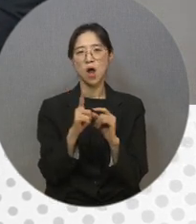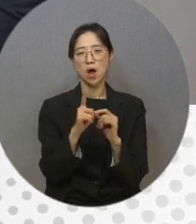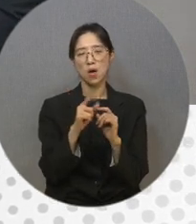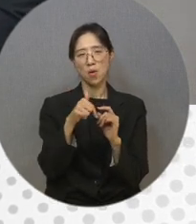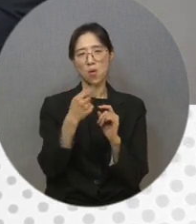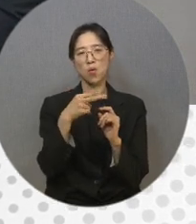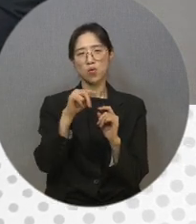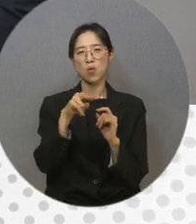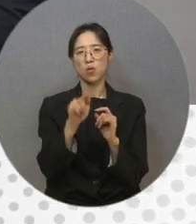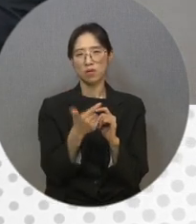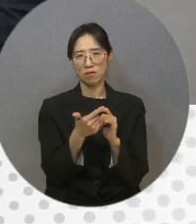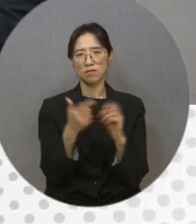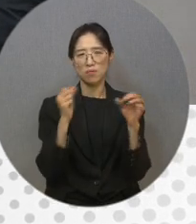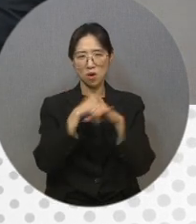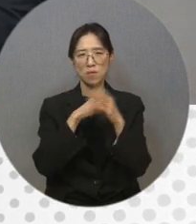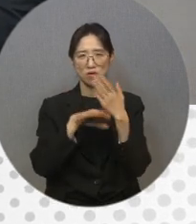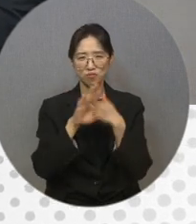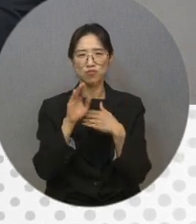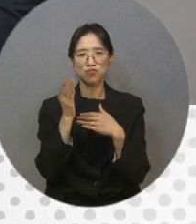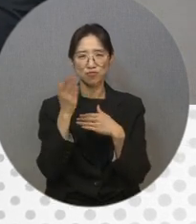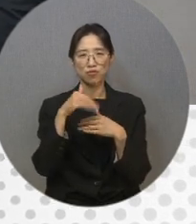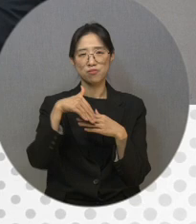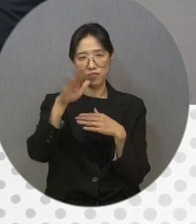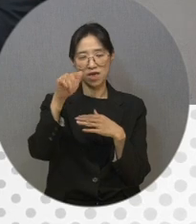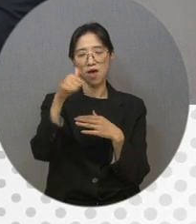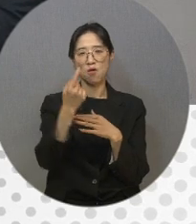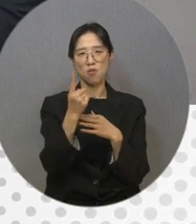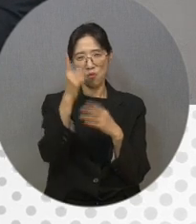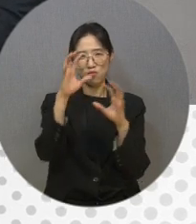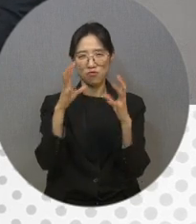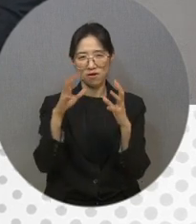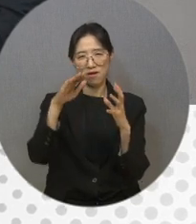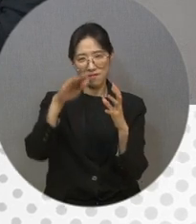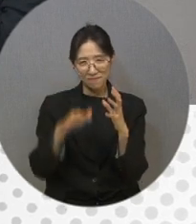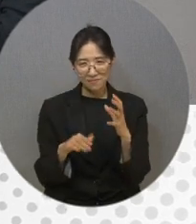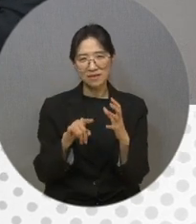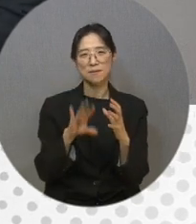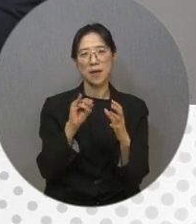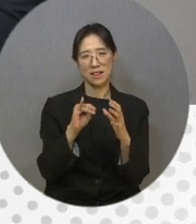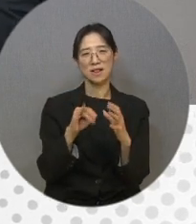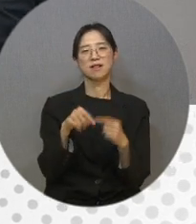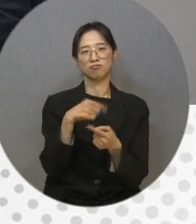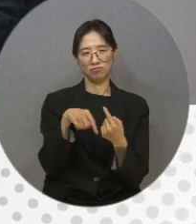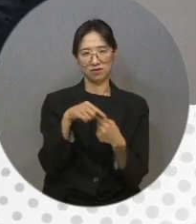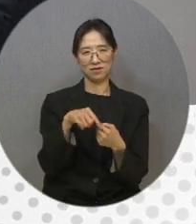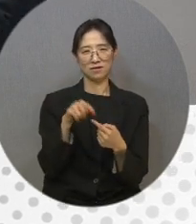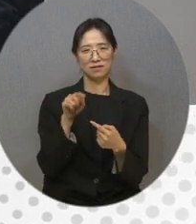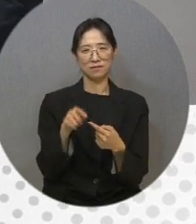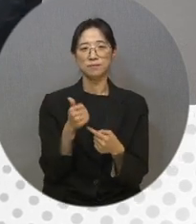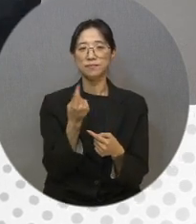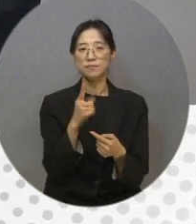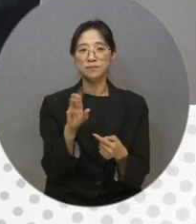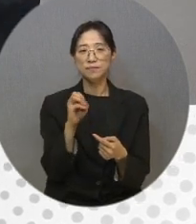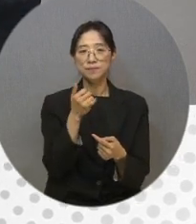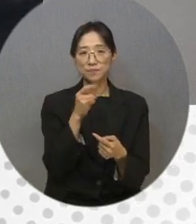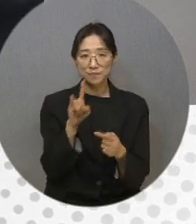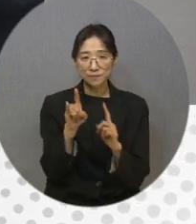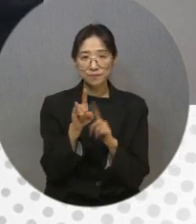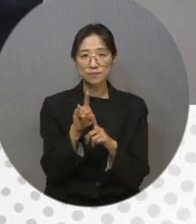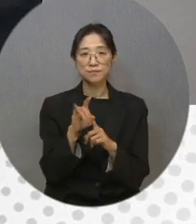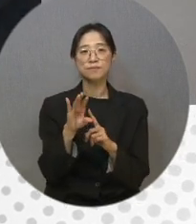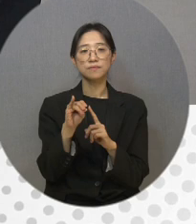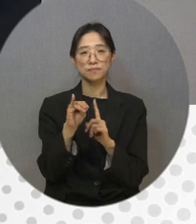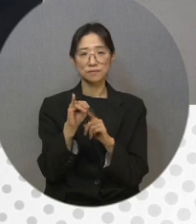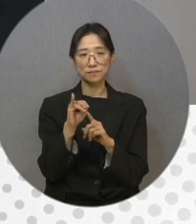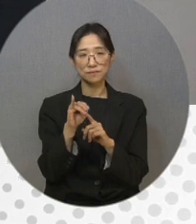멸망된 다음에 위는 고구려 밑에는 이렇게 해서 백제가 운영을 해죠. 이 황해는 신라의